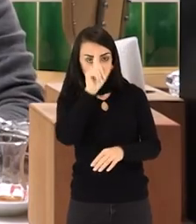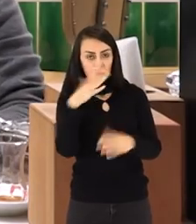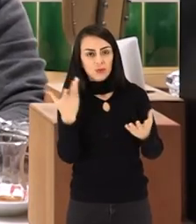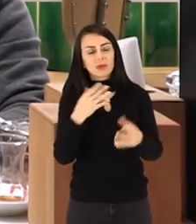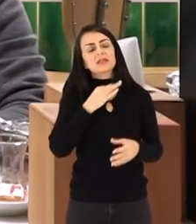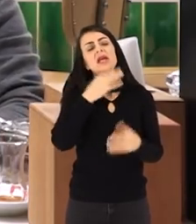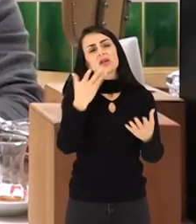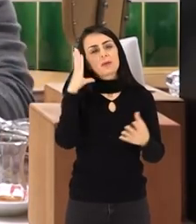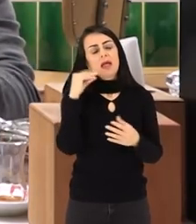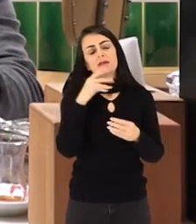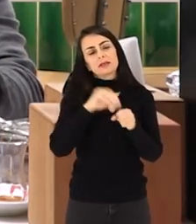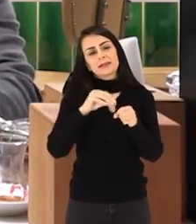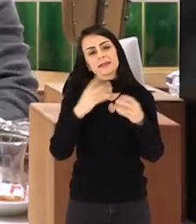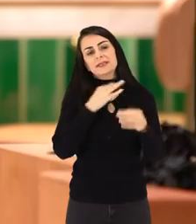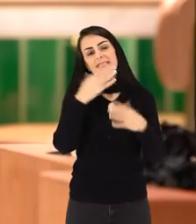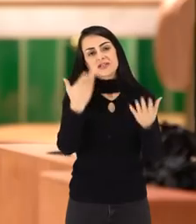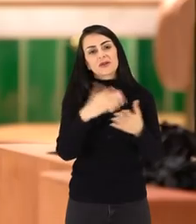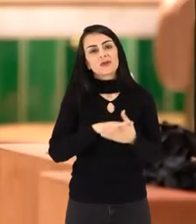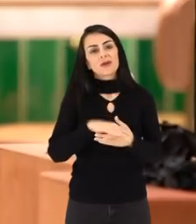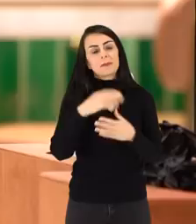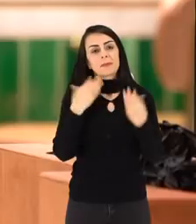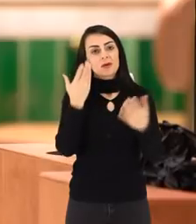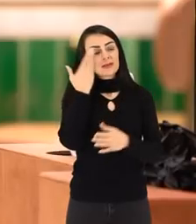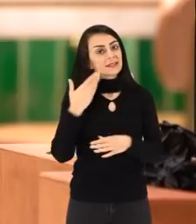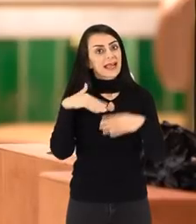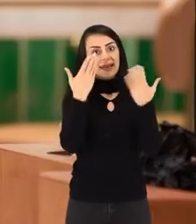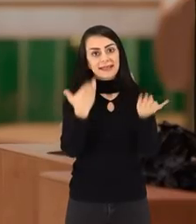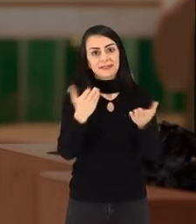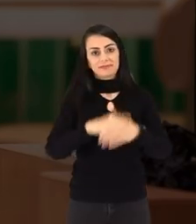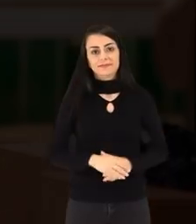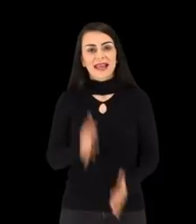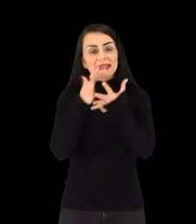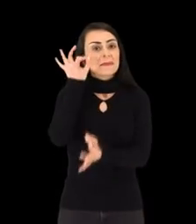Teşekkür ediyorum anlayışınız için. Çok anlayışlı bir konu. Buyurun Alparslan abi izleyelim.